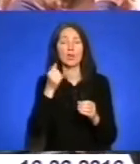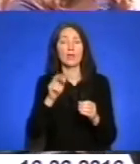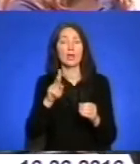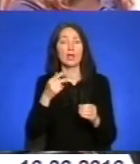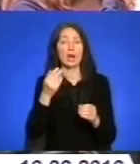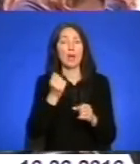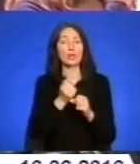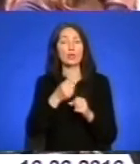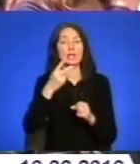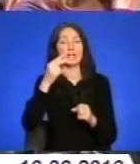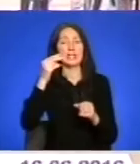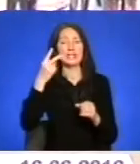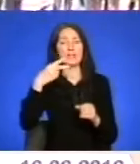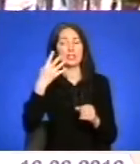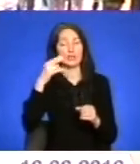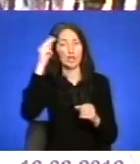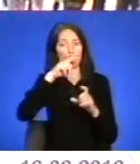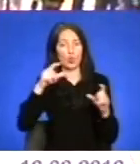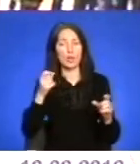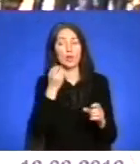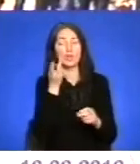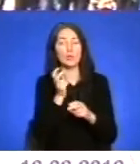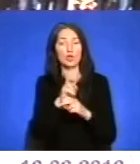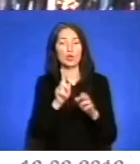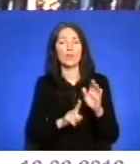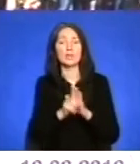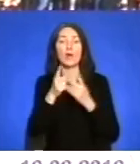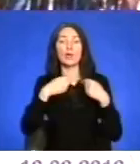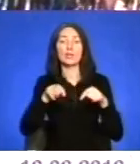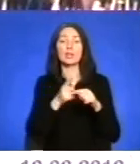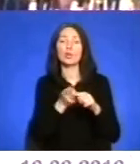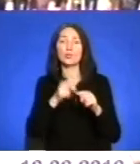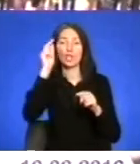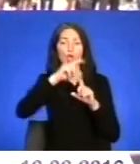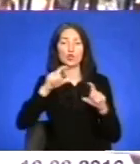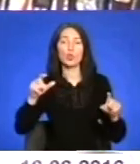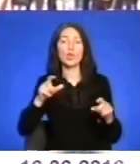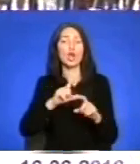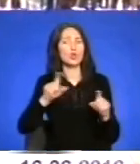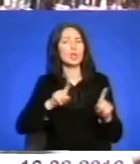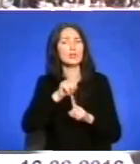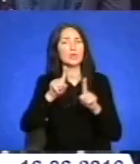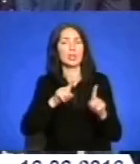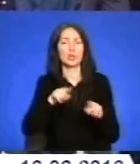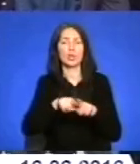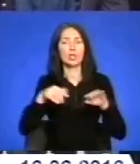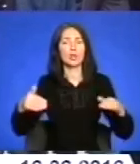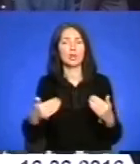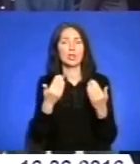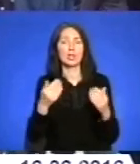школі. Михайло Ігорович, коли прийшов і став організатором цієї школи, школа відродилася. 24-та школа стала у